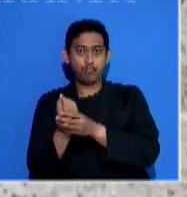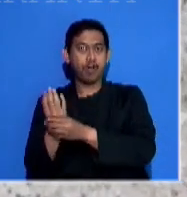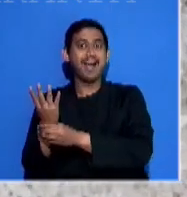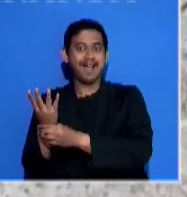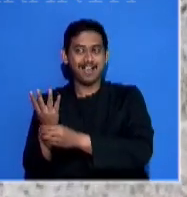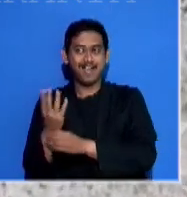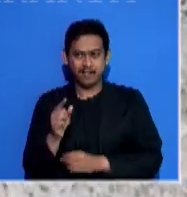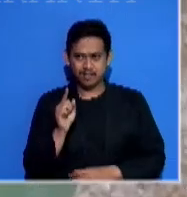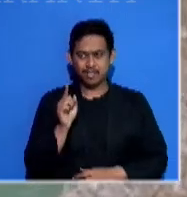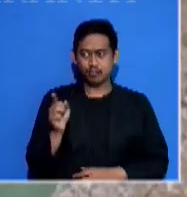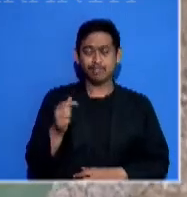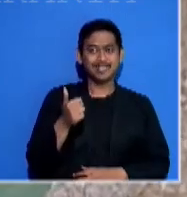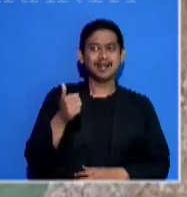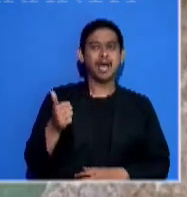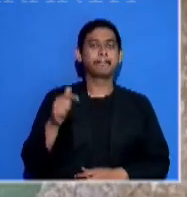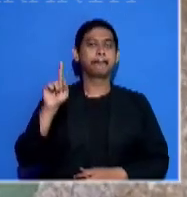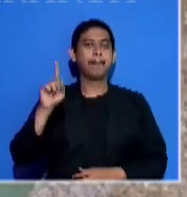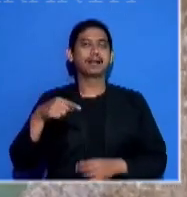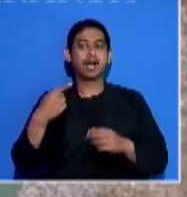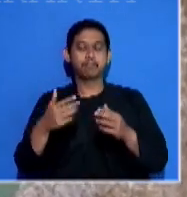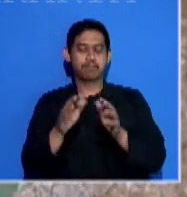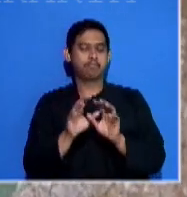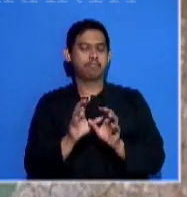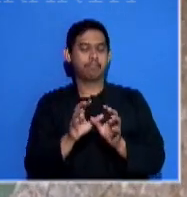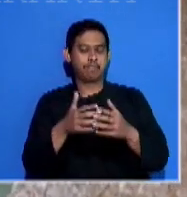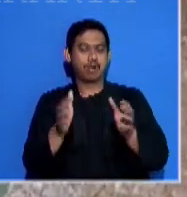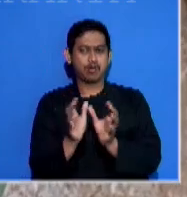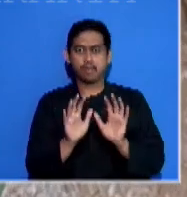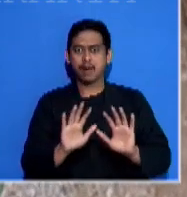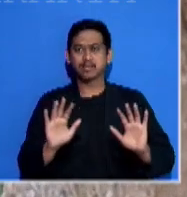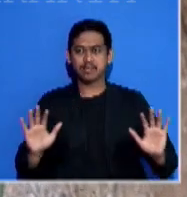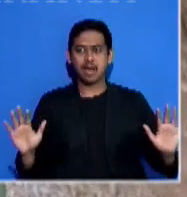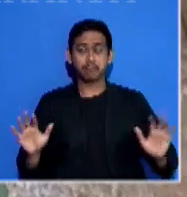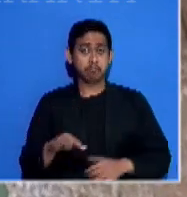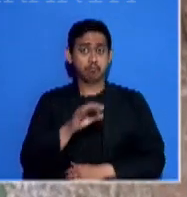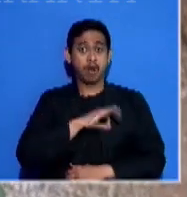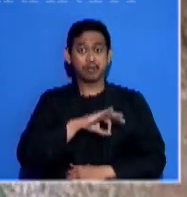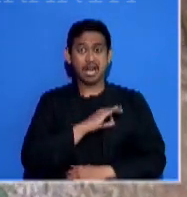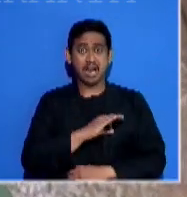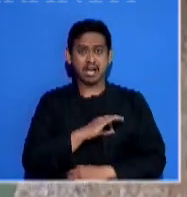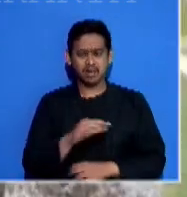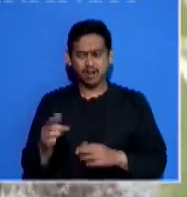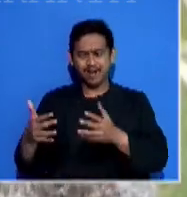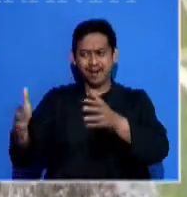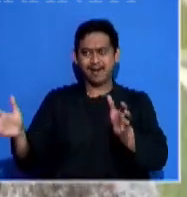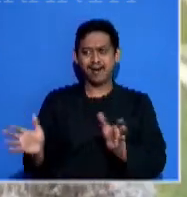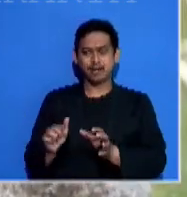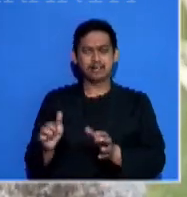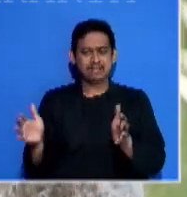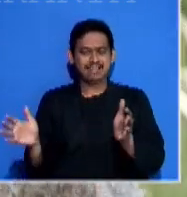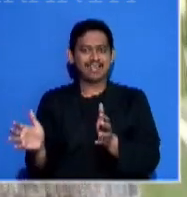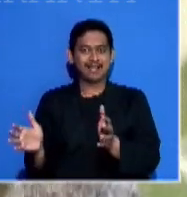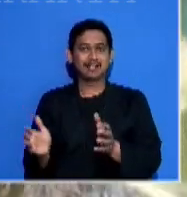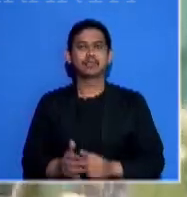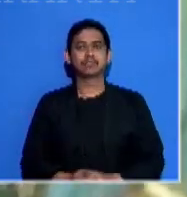dusun menika tentu betaken pot ingkang kathah. Mila boten maiben bilih lahan sampun boten dados perkawis menggaing